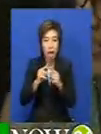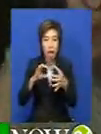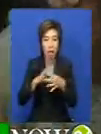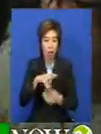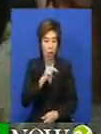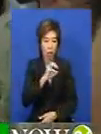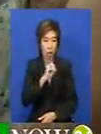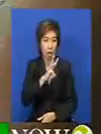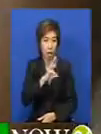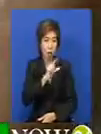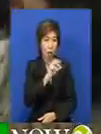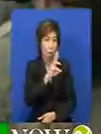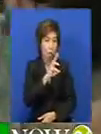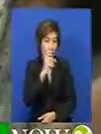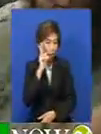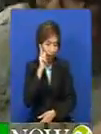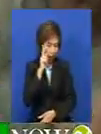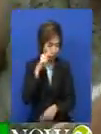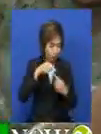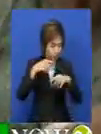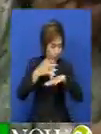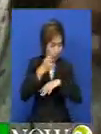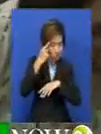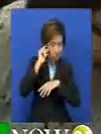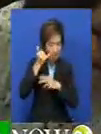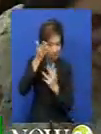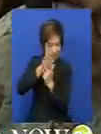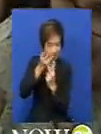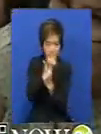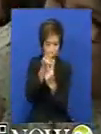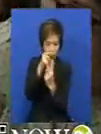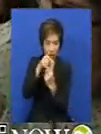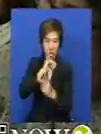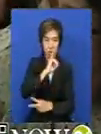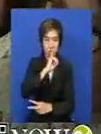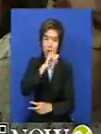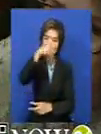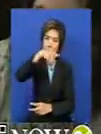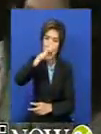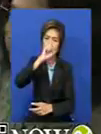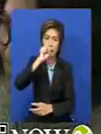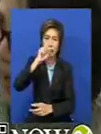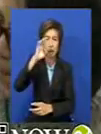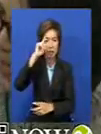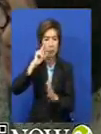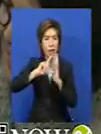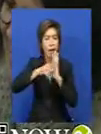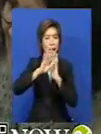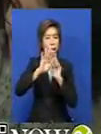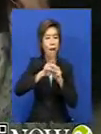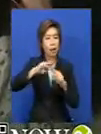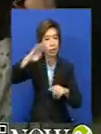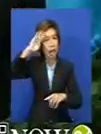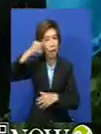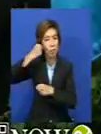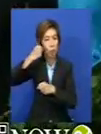าย26ก็วิเคราะห์แคนดิเดต2คนที่มีลุ้นก็คือพลเอกพิสิทธิ์สิทธิสารเสนาธิการทหารบกเตรียมทหารรุ่น